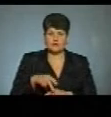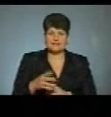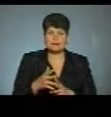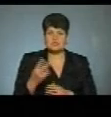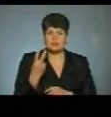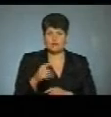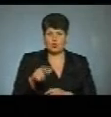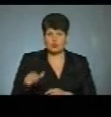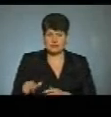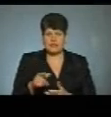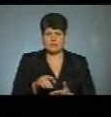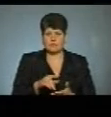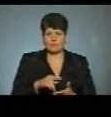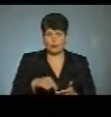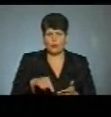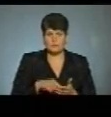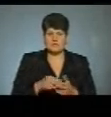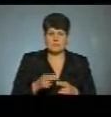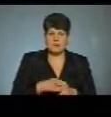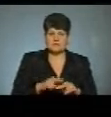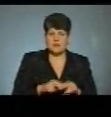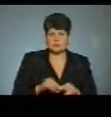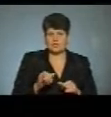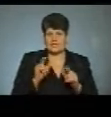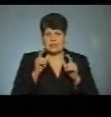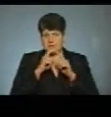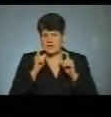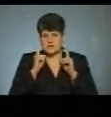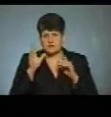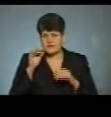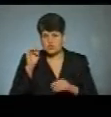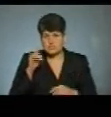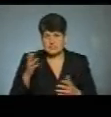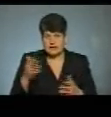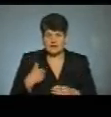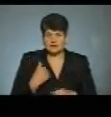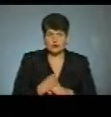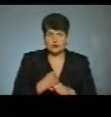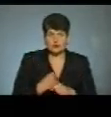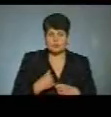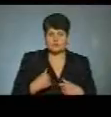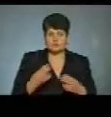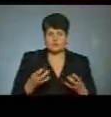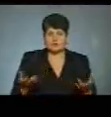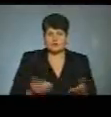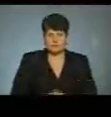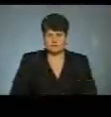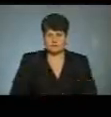людей по місту в громадські місця без паспорта та маски. Це все, що мені відомо, але я на роботі, тому мені потрібно.